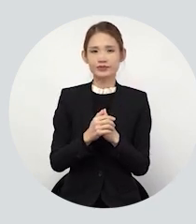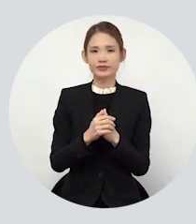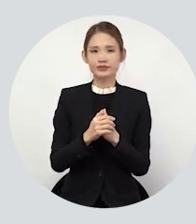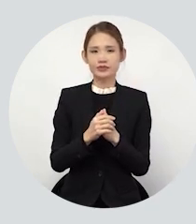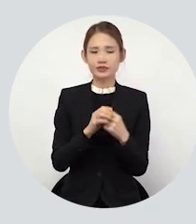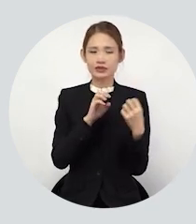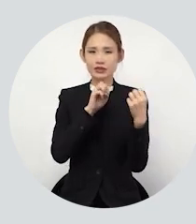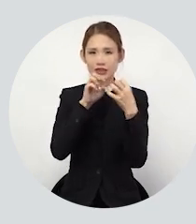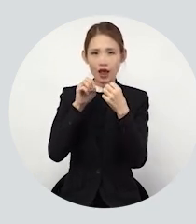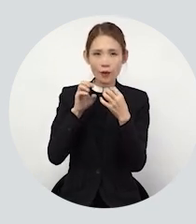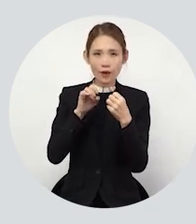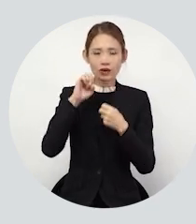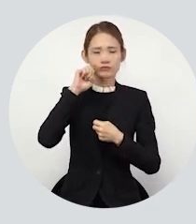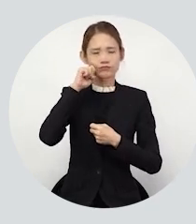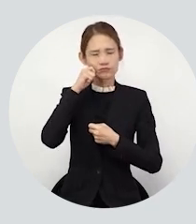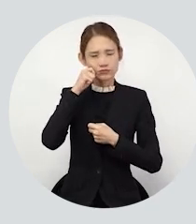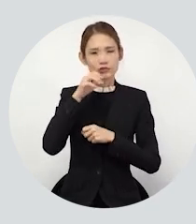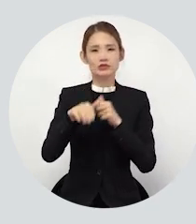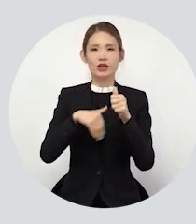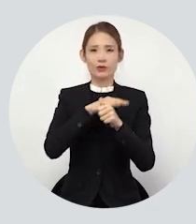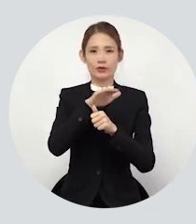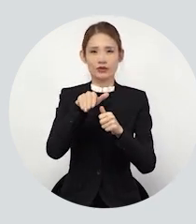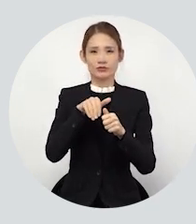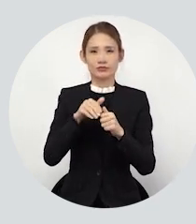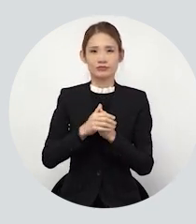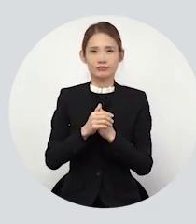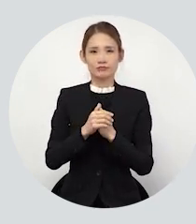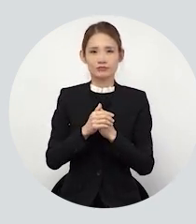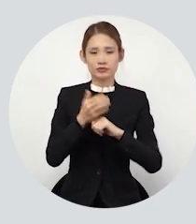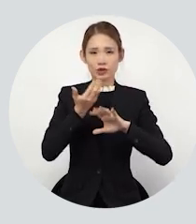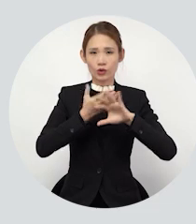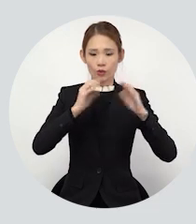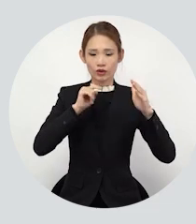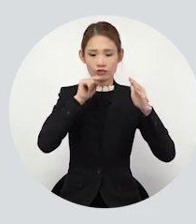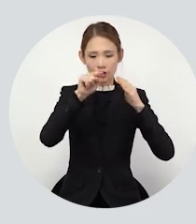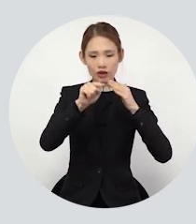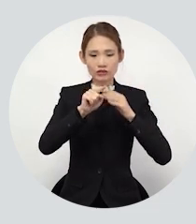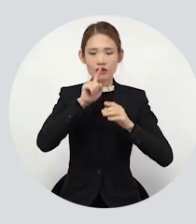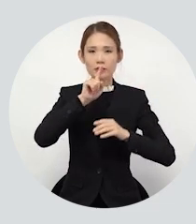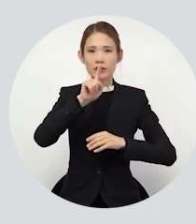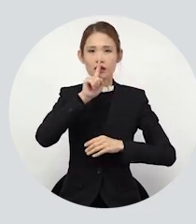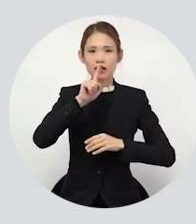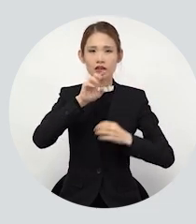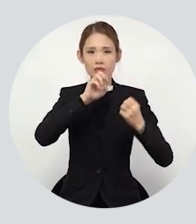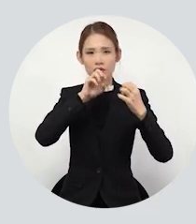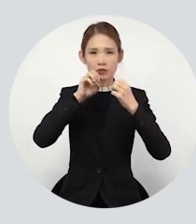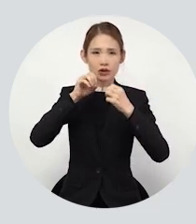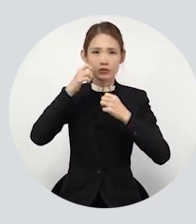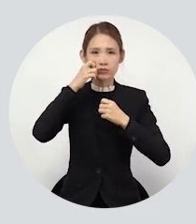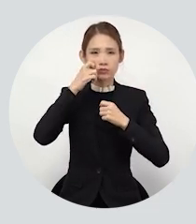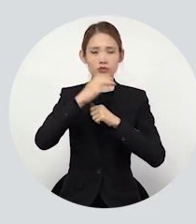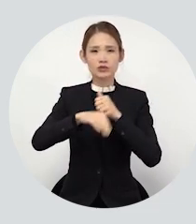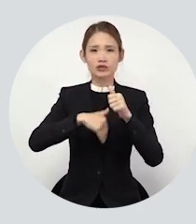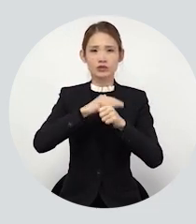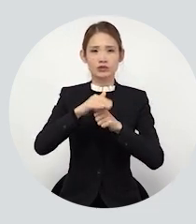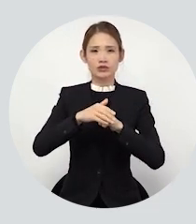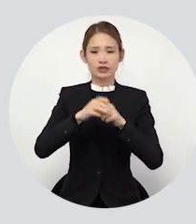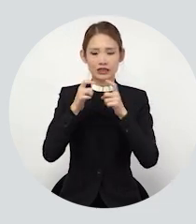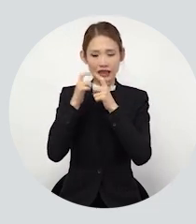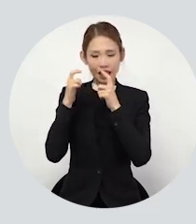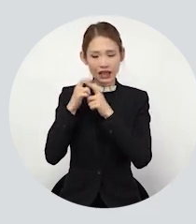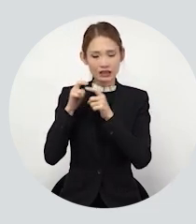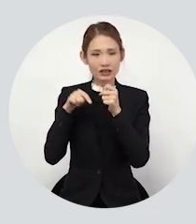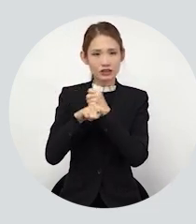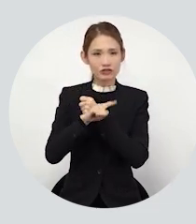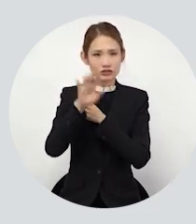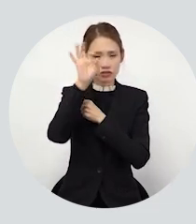한번 해볼게요. 대화에 어려움을 겪는 상황으로 좀 읽히는데, 이게 외국에서 말을 못하는 것은 개인에게 우리가